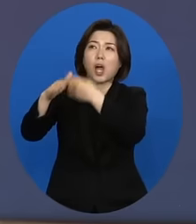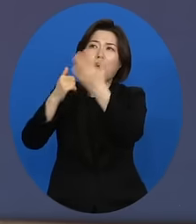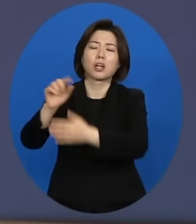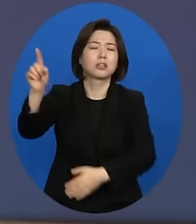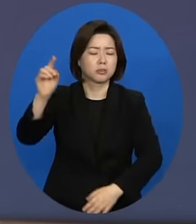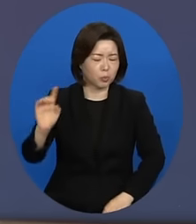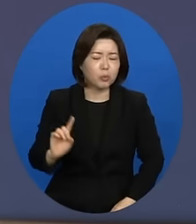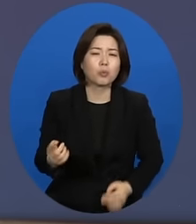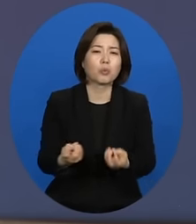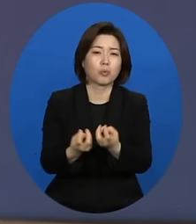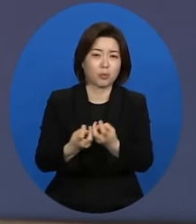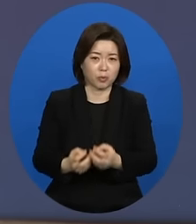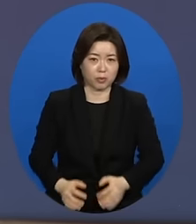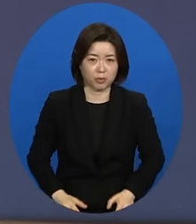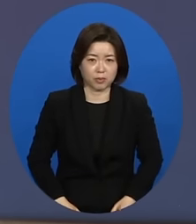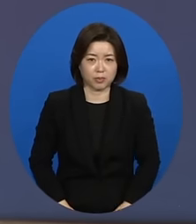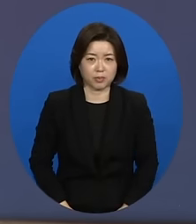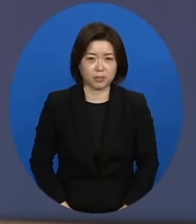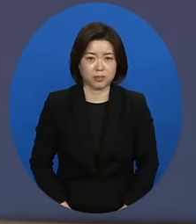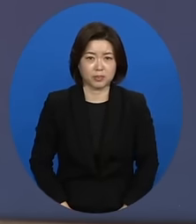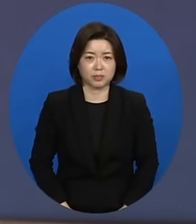어떡하느냐고요.